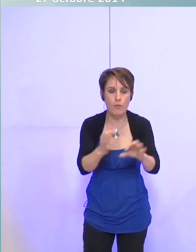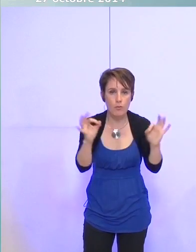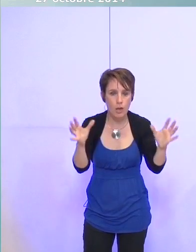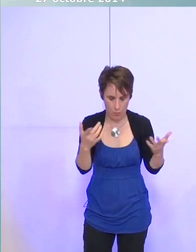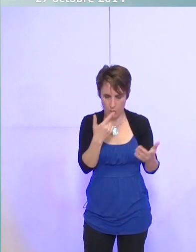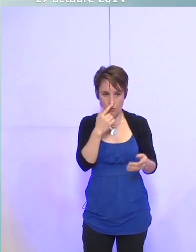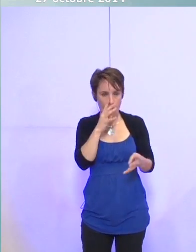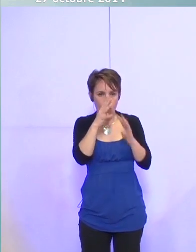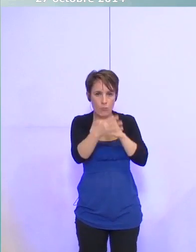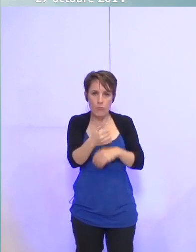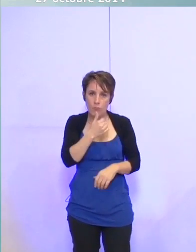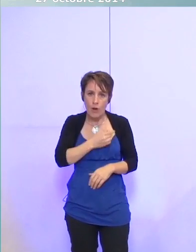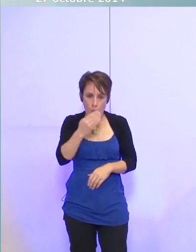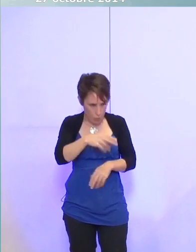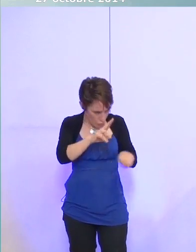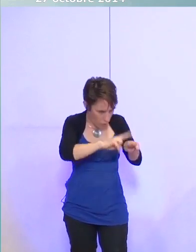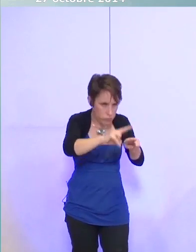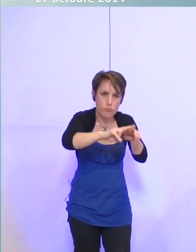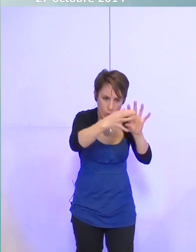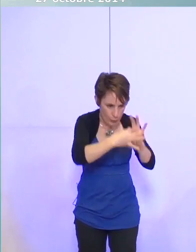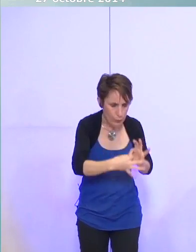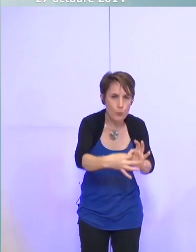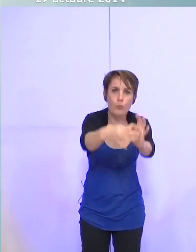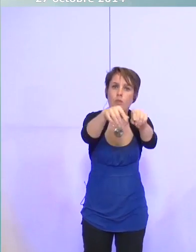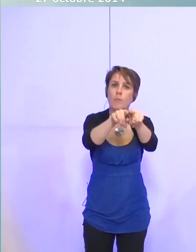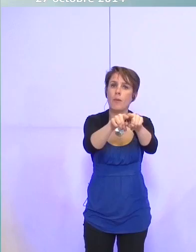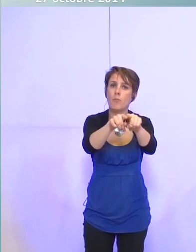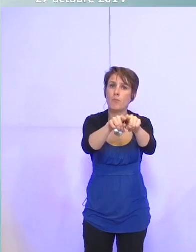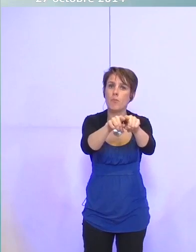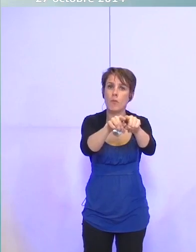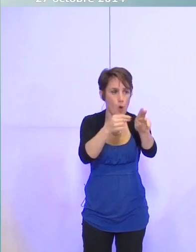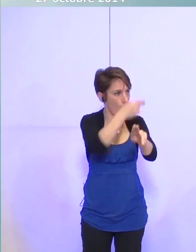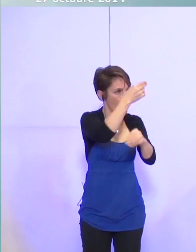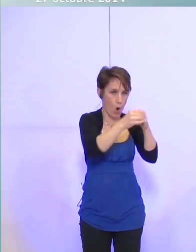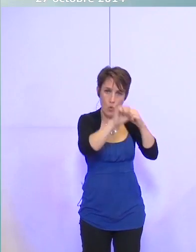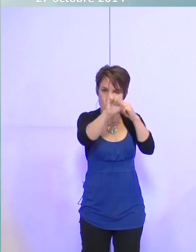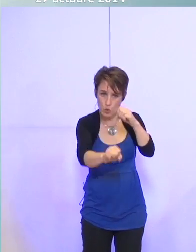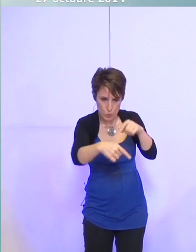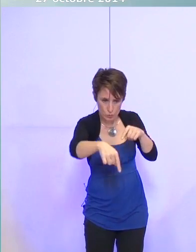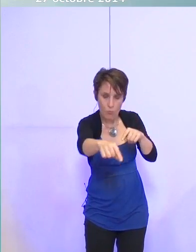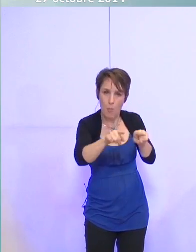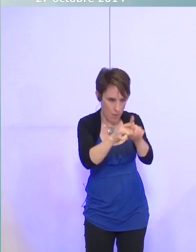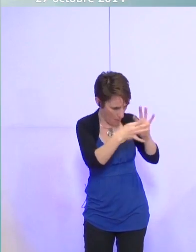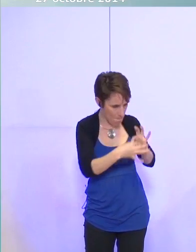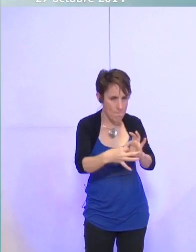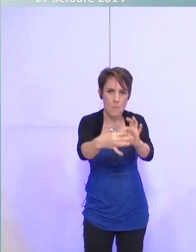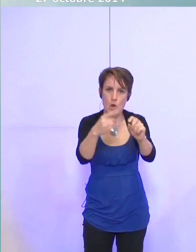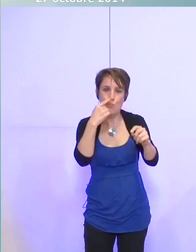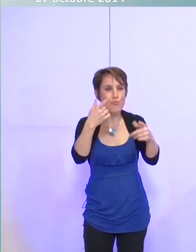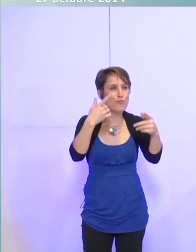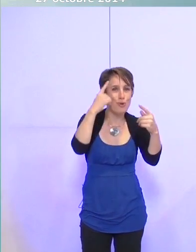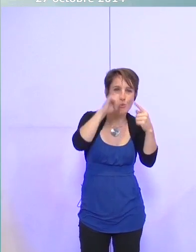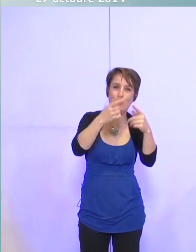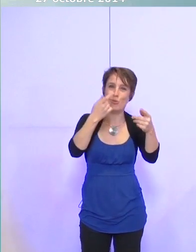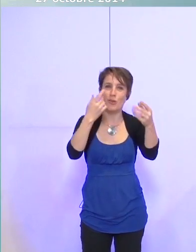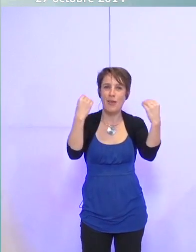espace soit repris avec la même qualité que sur la partie nord de ce cours. pour mettre en valeur ces commerces et avoir un